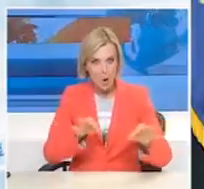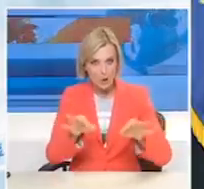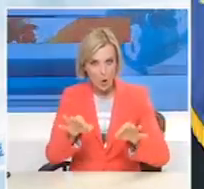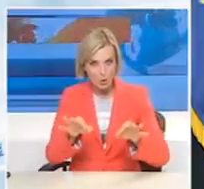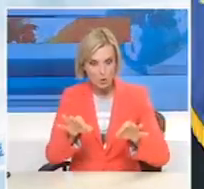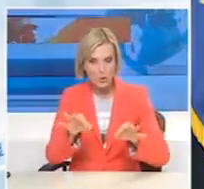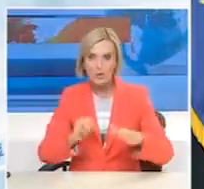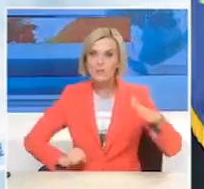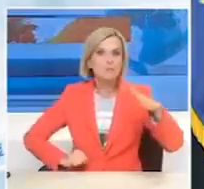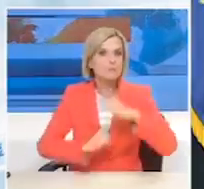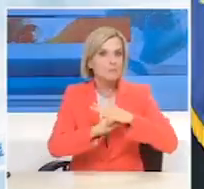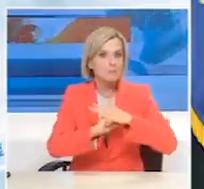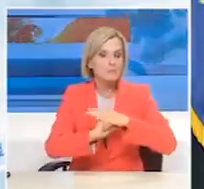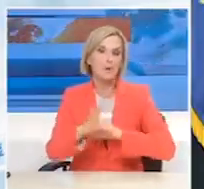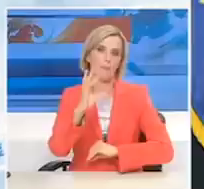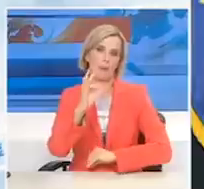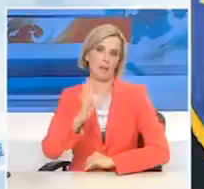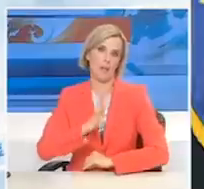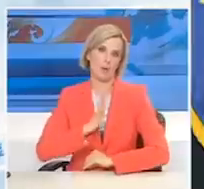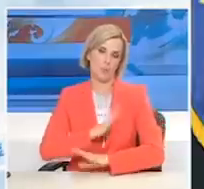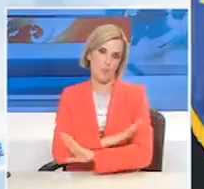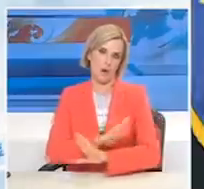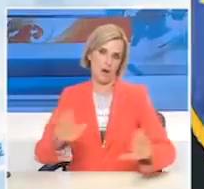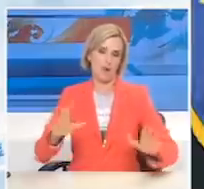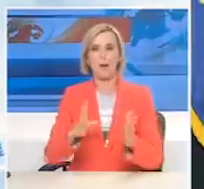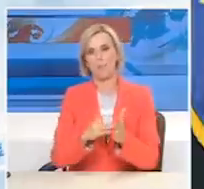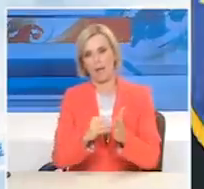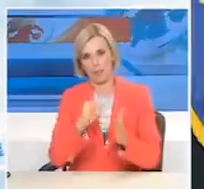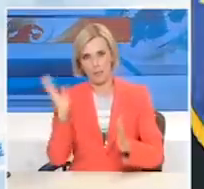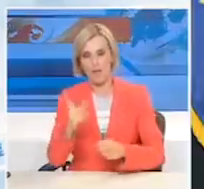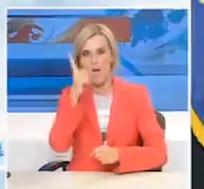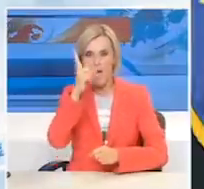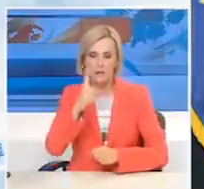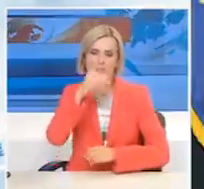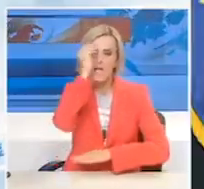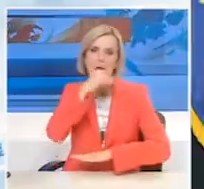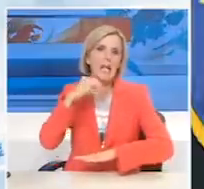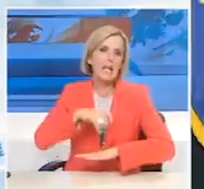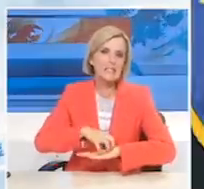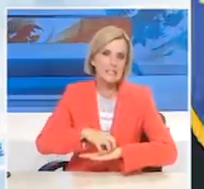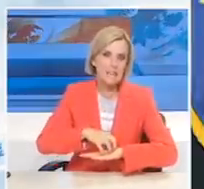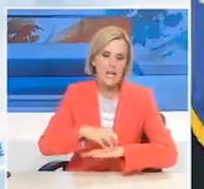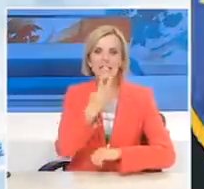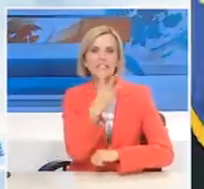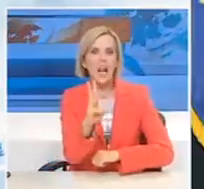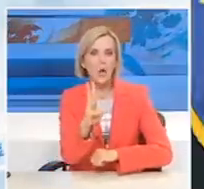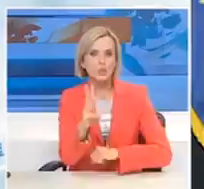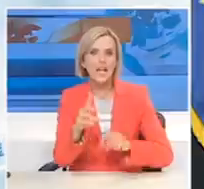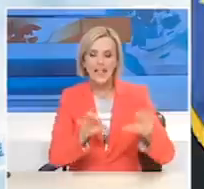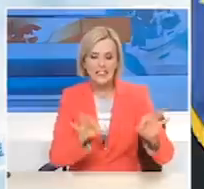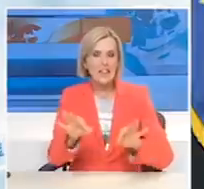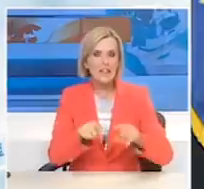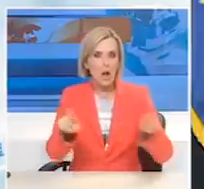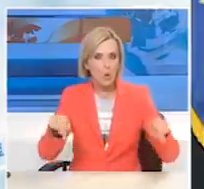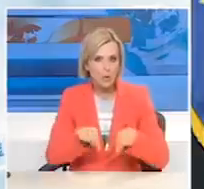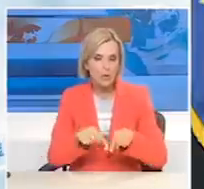μέγιστος αριθμός είναι 50 άτομα. Για παράδειγμα, ένας χώρος λατρείας επιφάνειας 300 τετραγωνικών